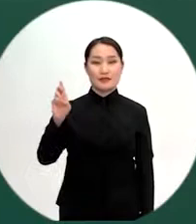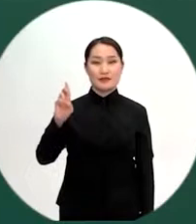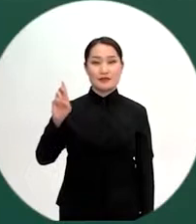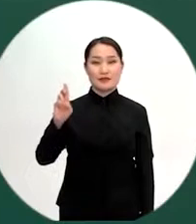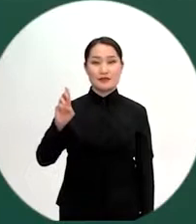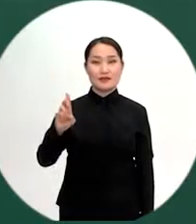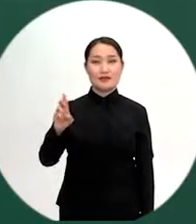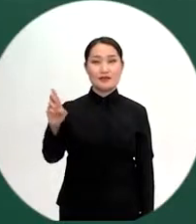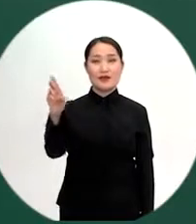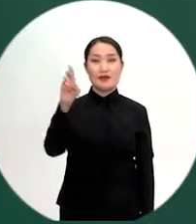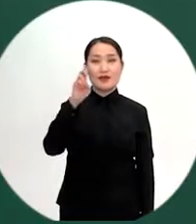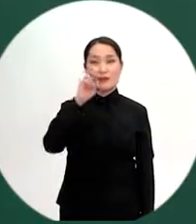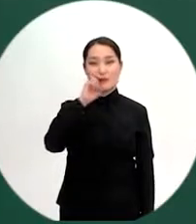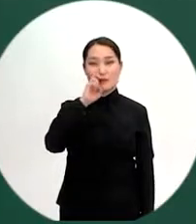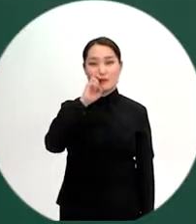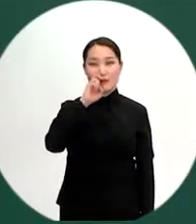баасан,